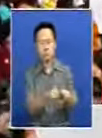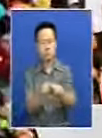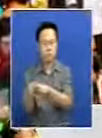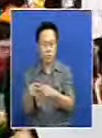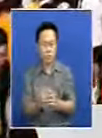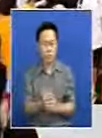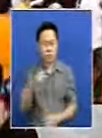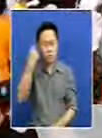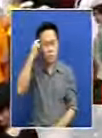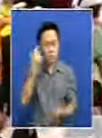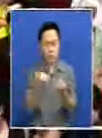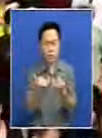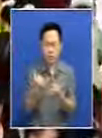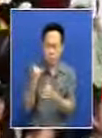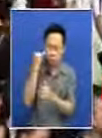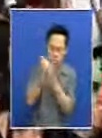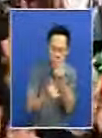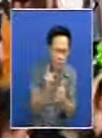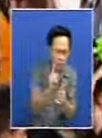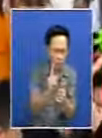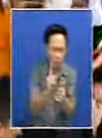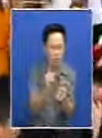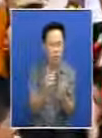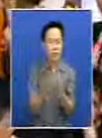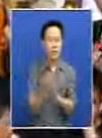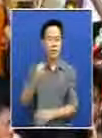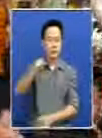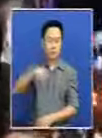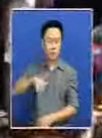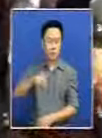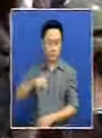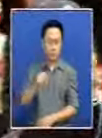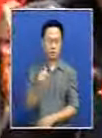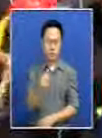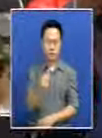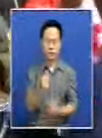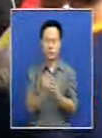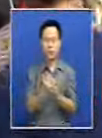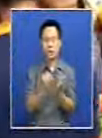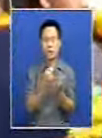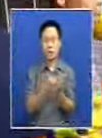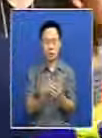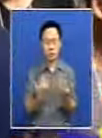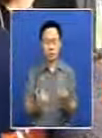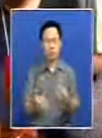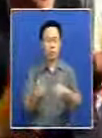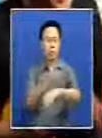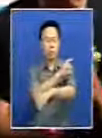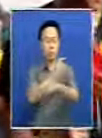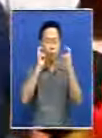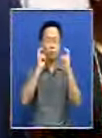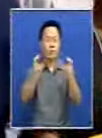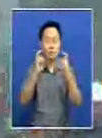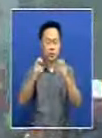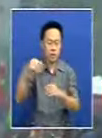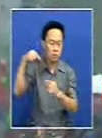ำหรับใครที่ยังไม่รู้ว่าวันนี้จะเล่นน้ำสงกรานต์ที่ไหนนะคะสยามสแควร์ก็เป็นอีกทางเลือกหนึ่งเพราะเดินทางสะดวกสามารถนั่งรถ BTS มาล